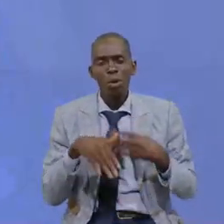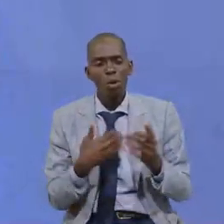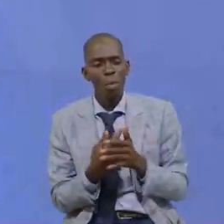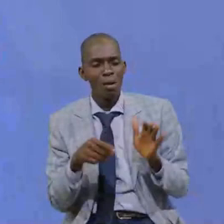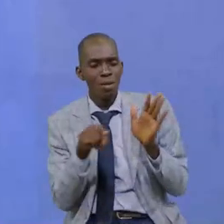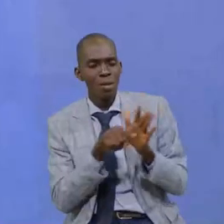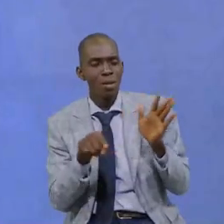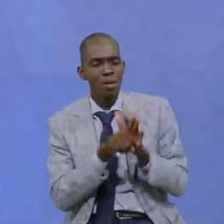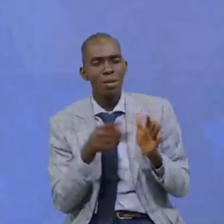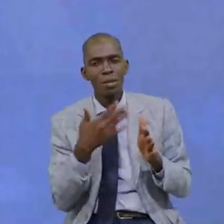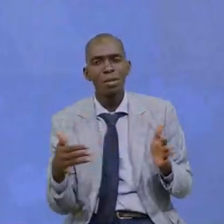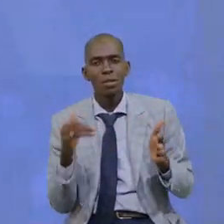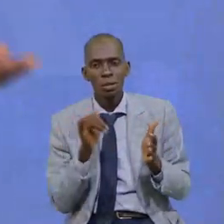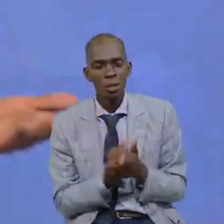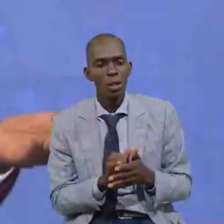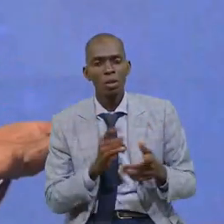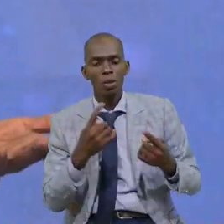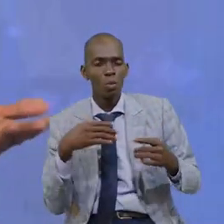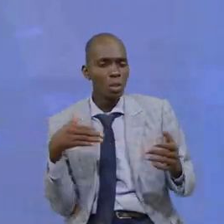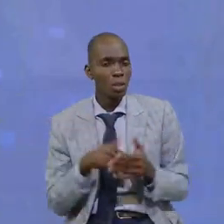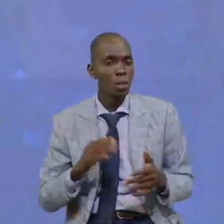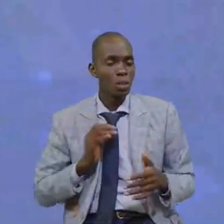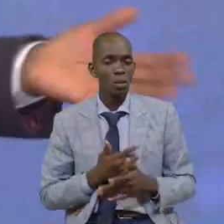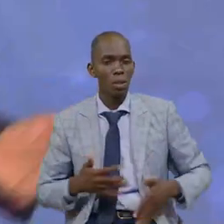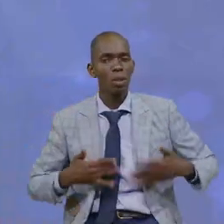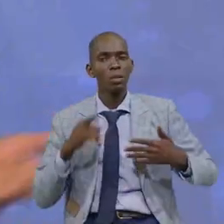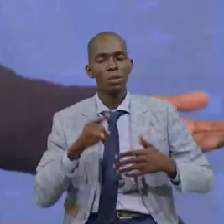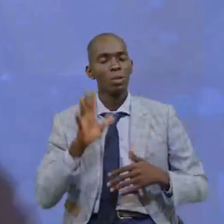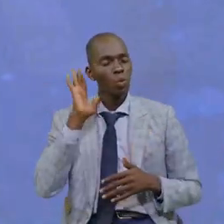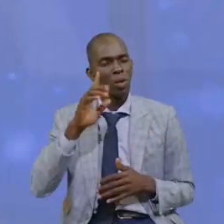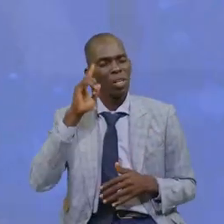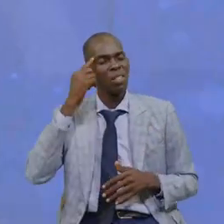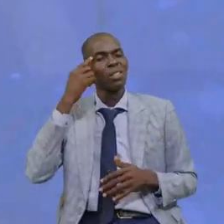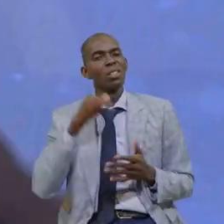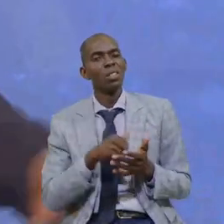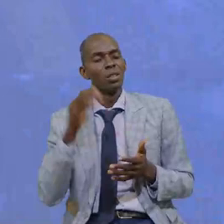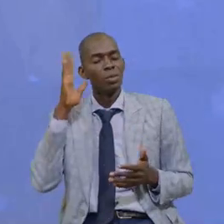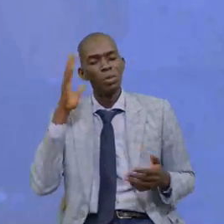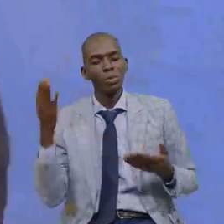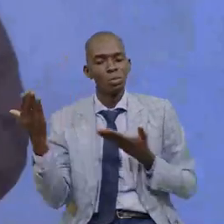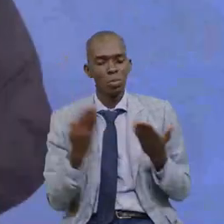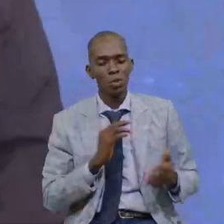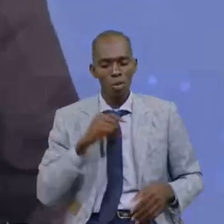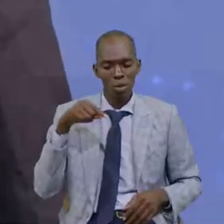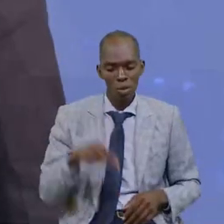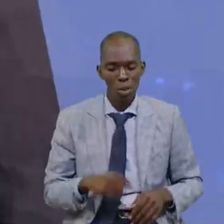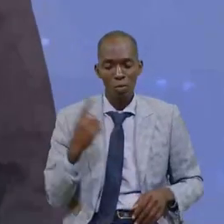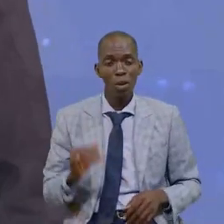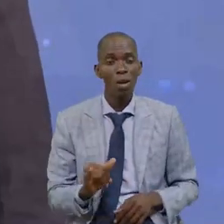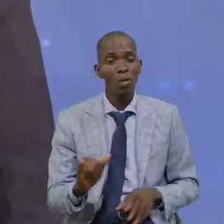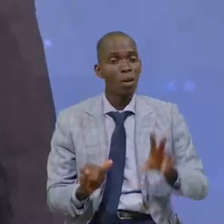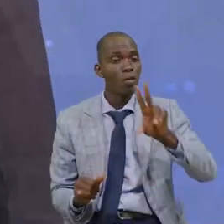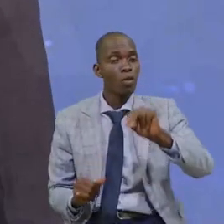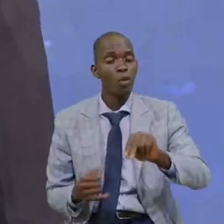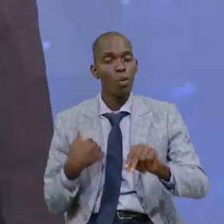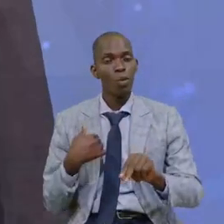et toutes les choses négatives qui ont cogné notre vie, vous allez penser que nous serons en bas là-bas pour